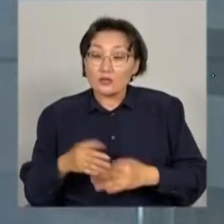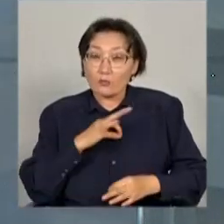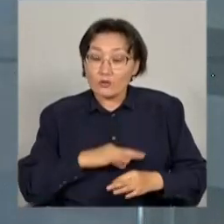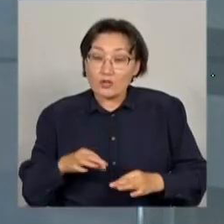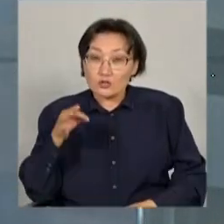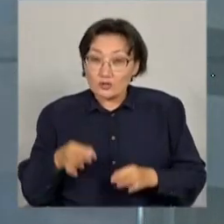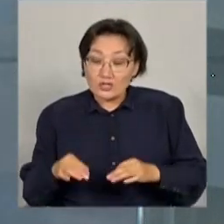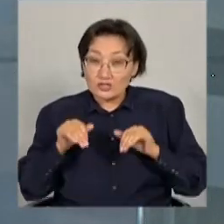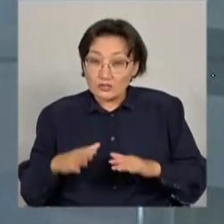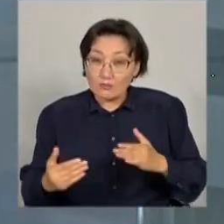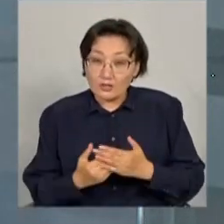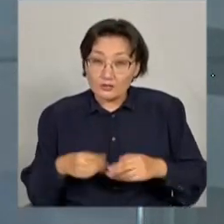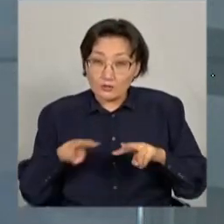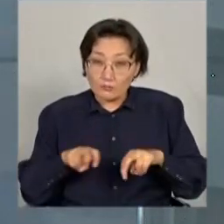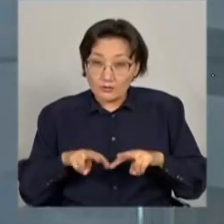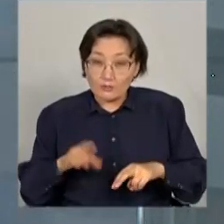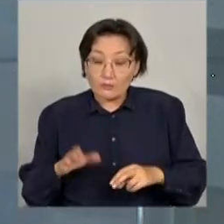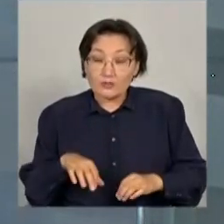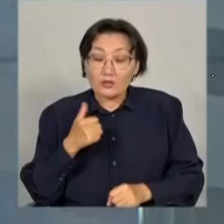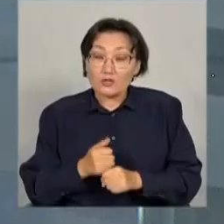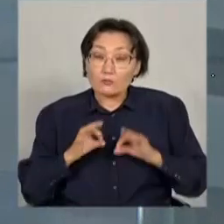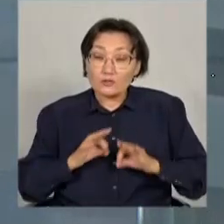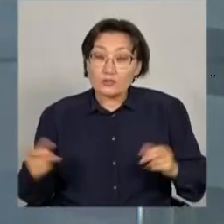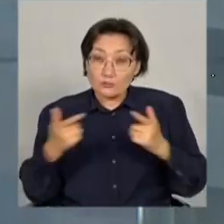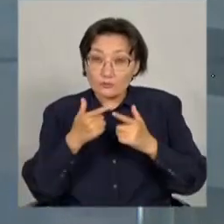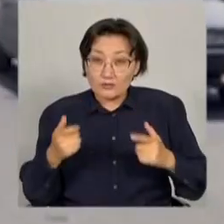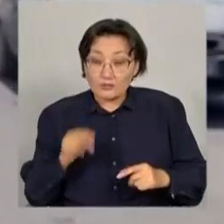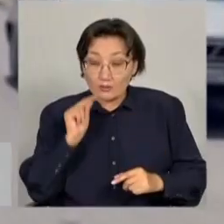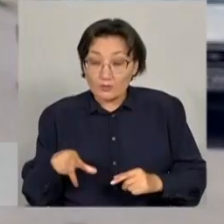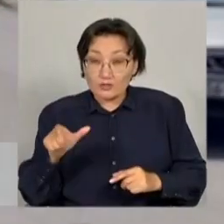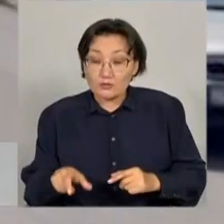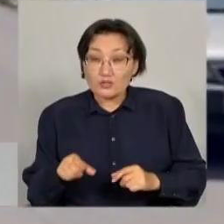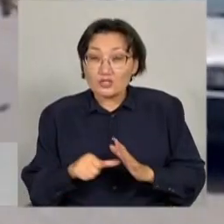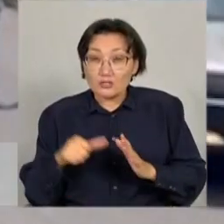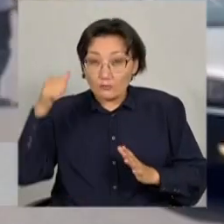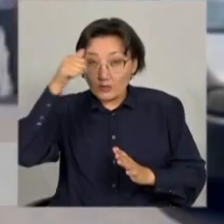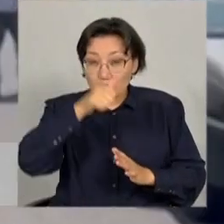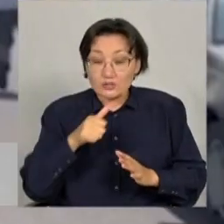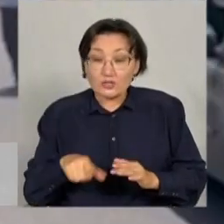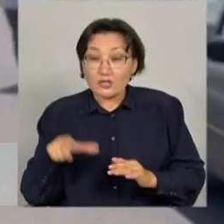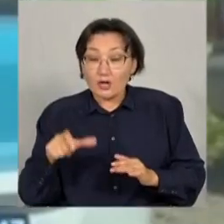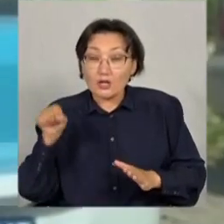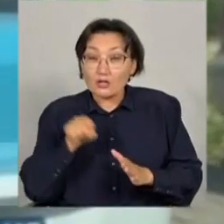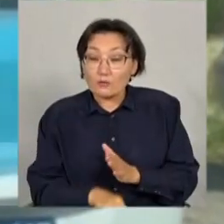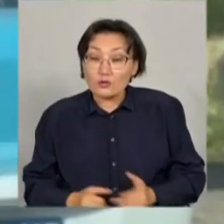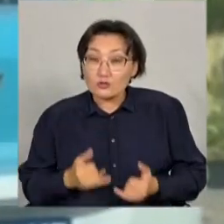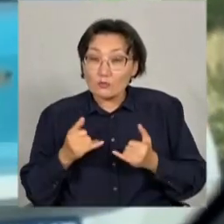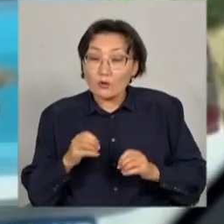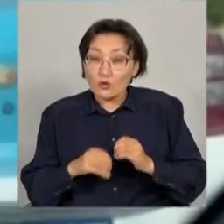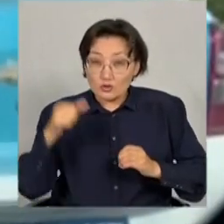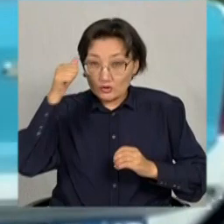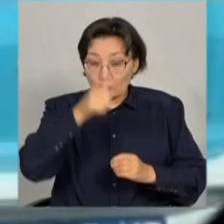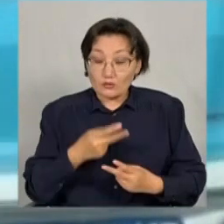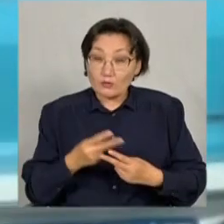қайта қаралатын болды. Бас прокуратура таратқан ақпарға сай, айып тағылған азамат 2006 жылы адам өлтірген үшін 10 жылға